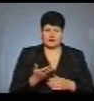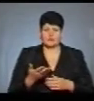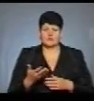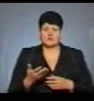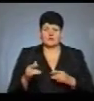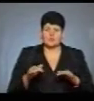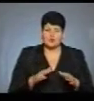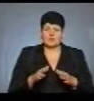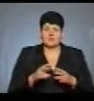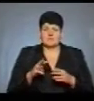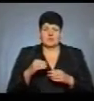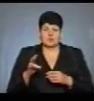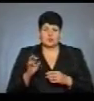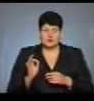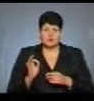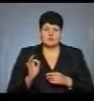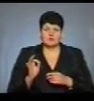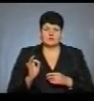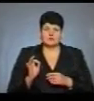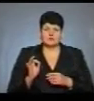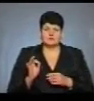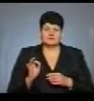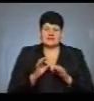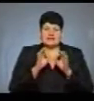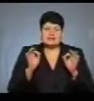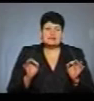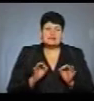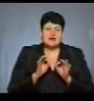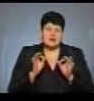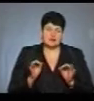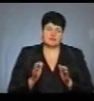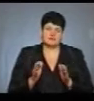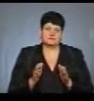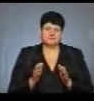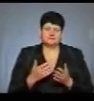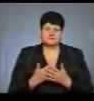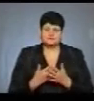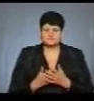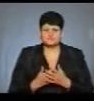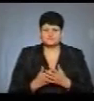рухомому, нерухомому майну. Тобто ніяких, скажімо, таких,